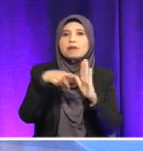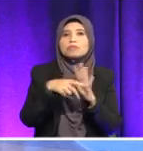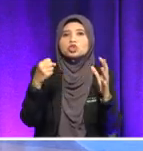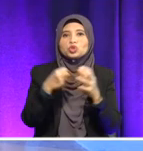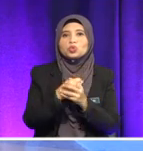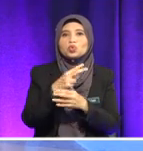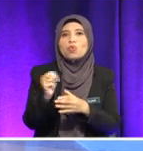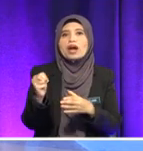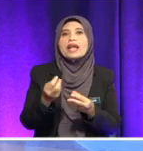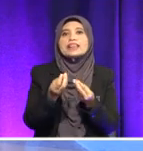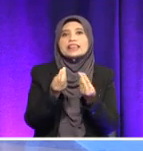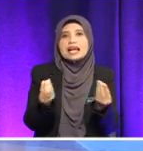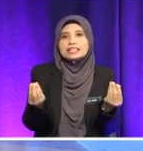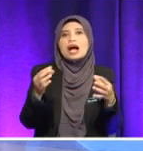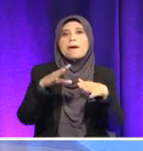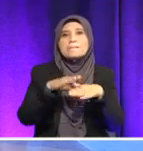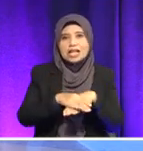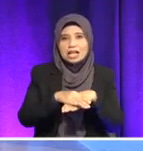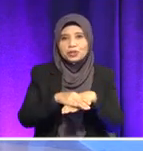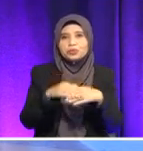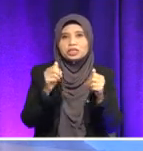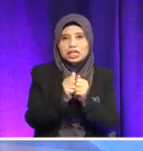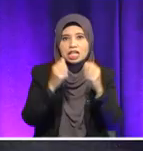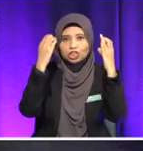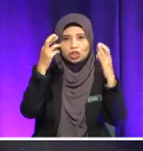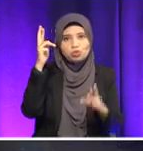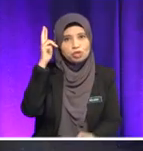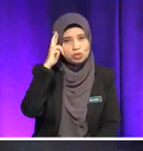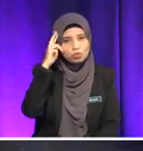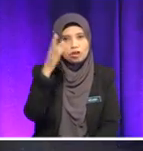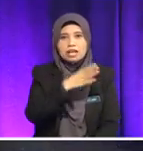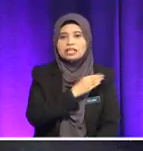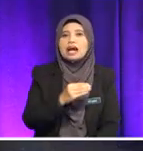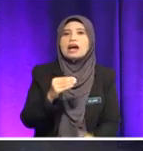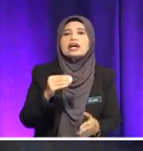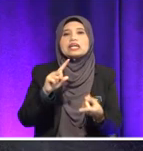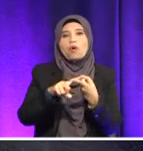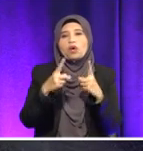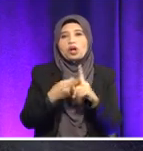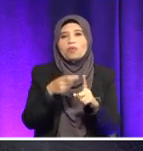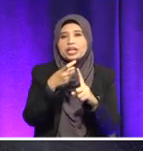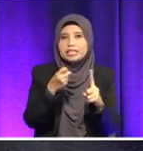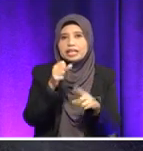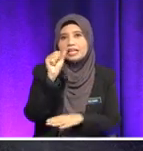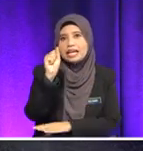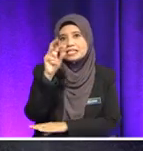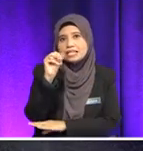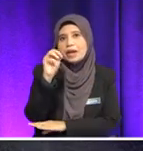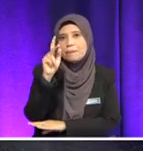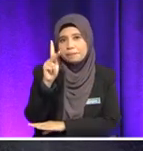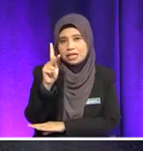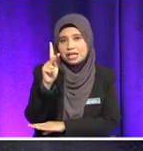Melayu 1957 dengan Cikgu Ridwan dan murid-murid dari sekolah menengah agama Datuk klana Petra Makmur